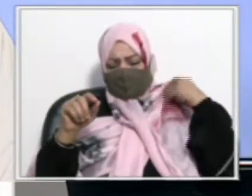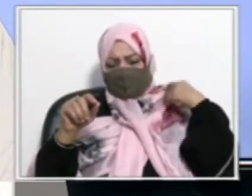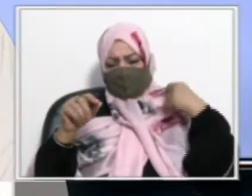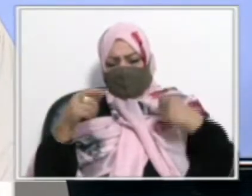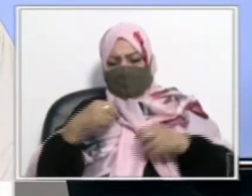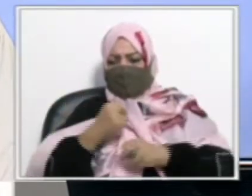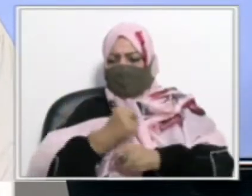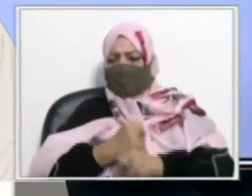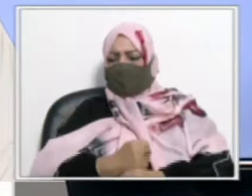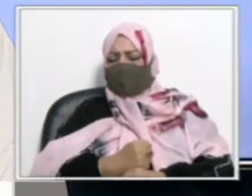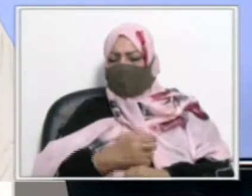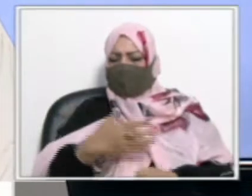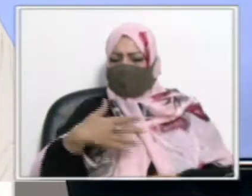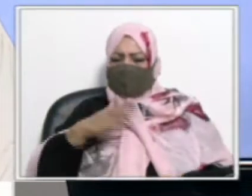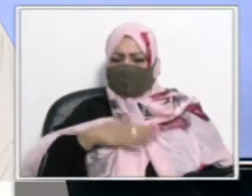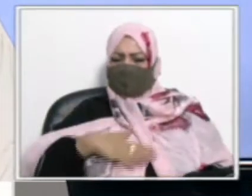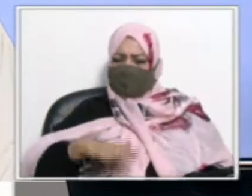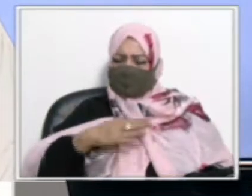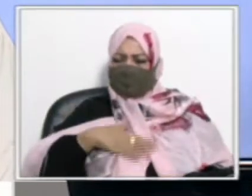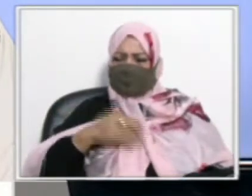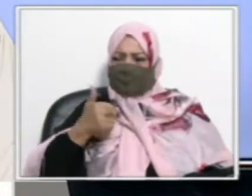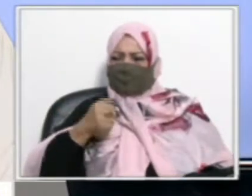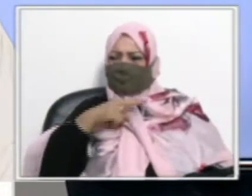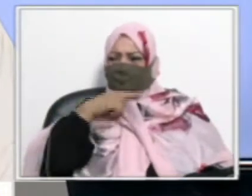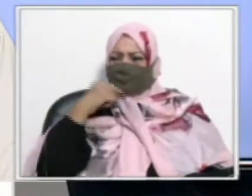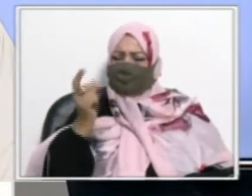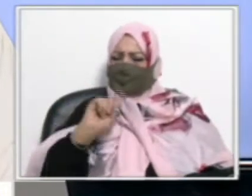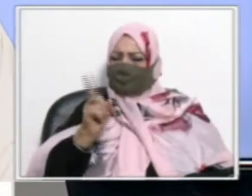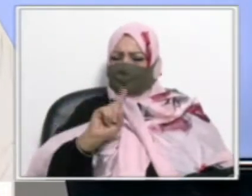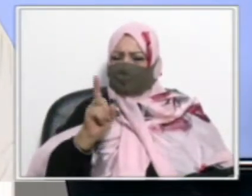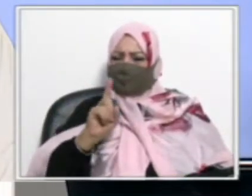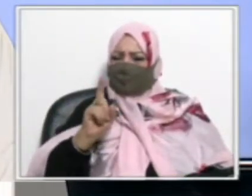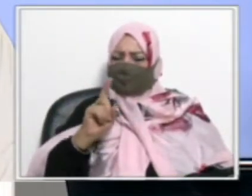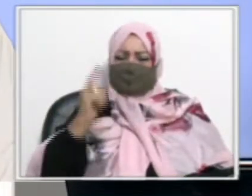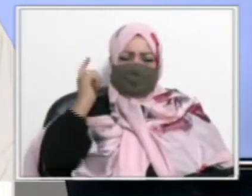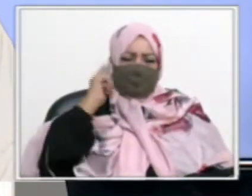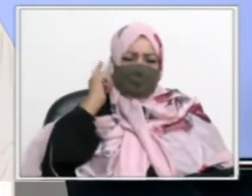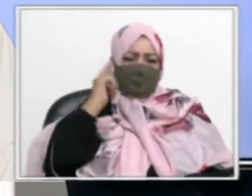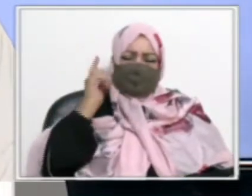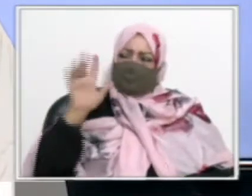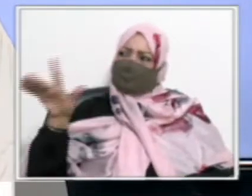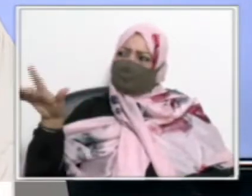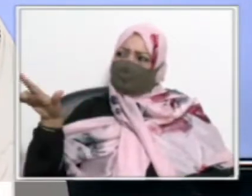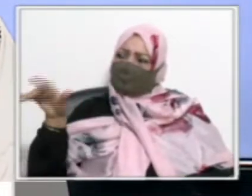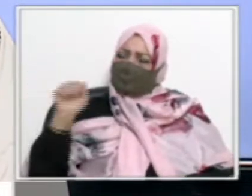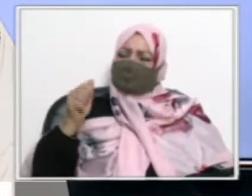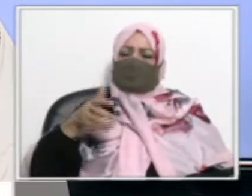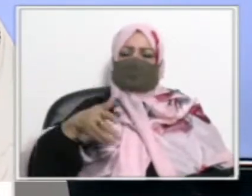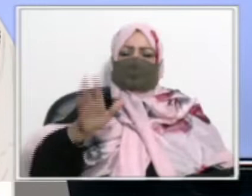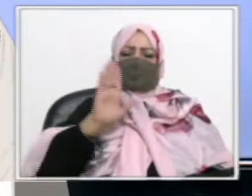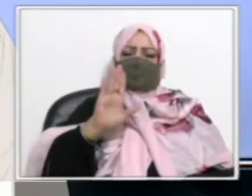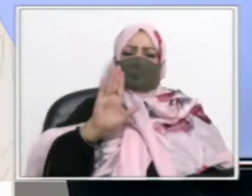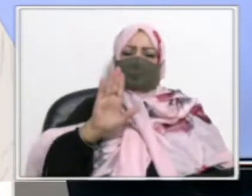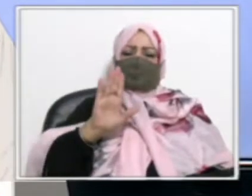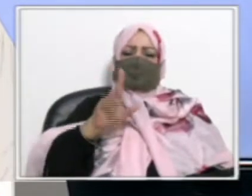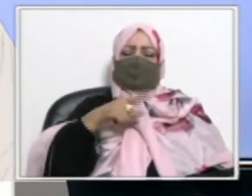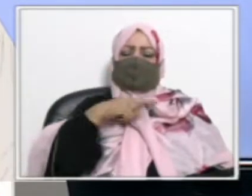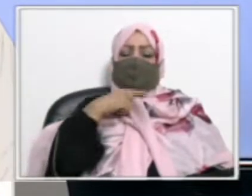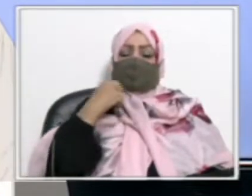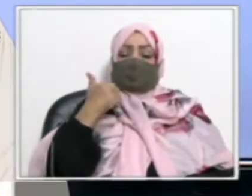الخارج يعني أو الأخبثين كما ورد عن النبي صلى الله عليه وسلم في الحديث وهو يدافع الأخبثان أو وهو يدافع